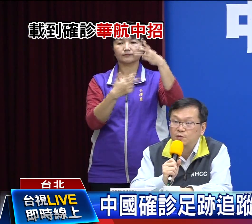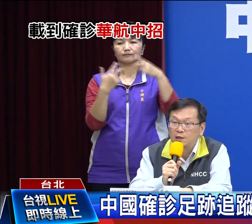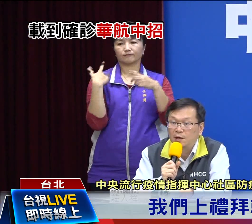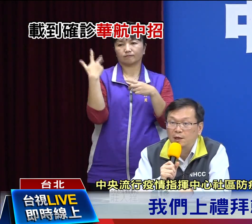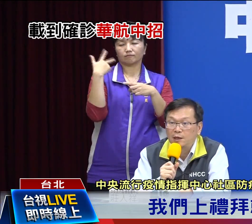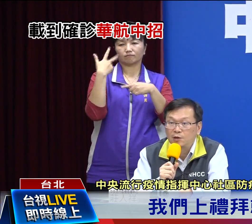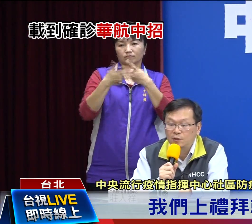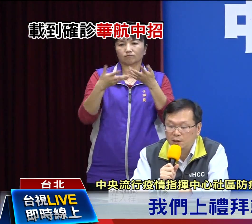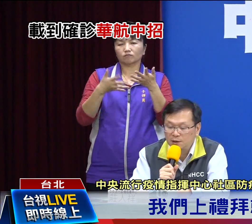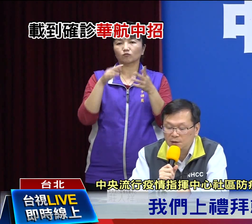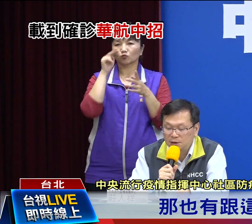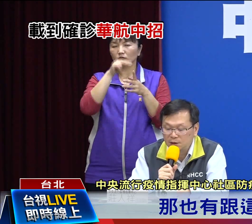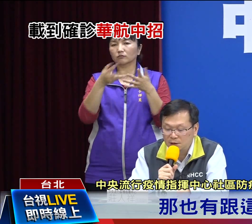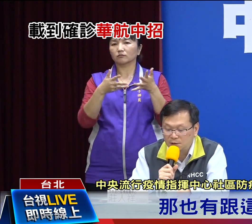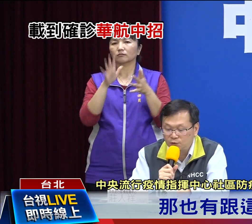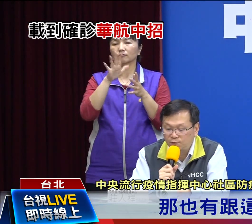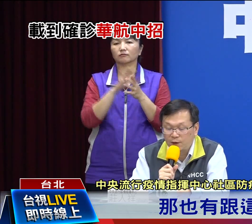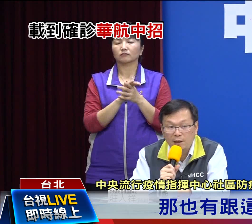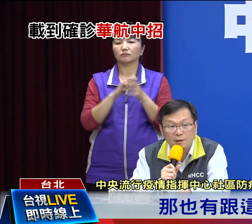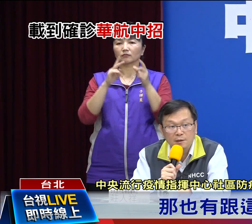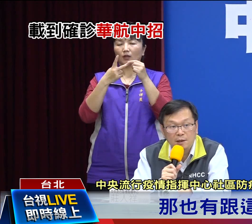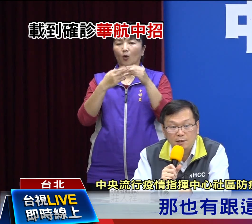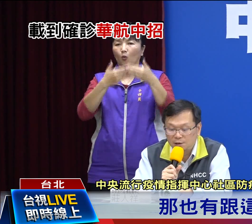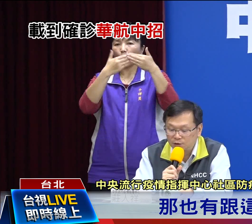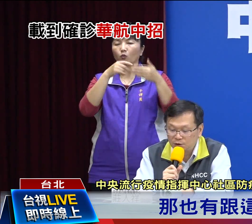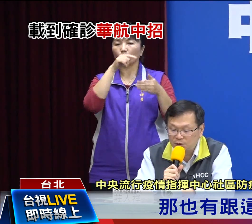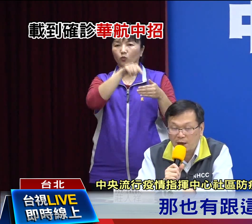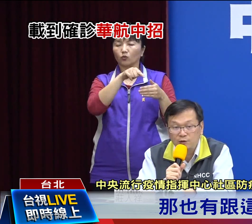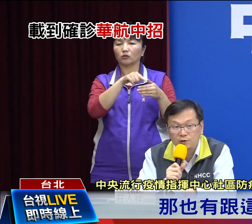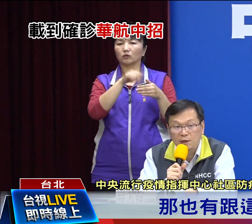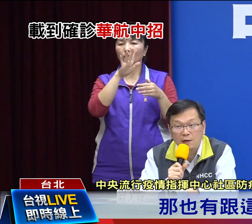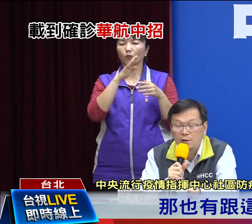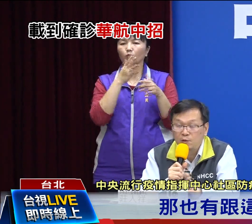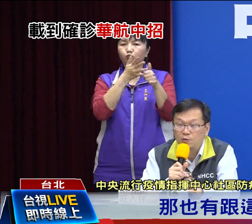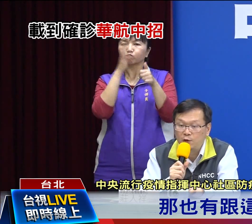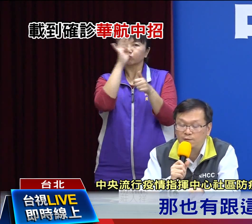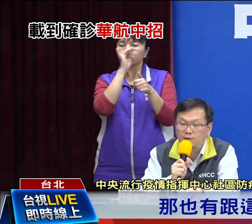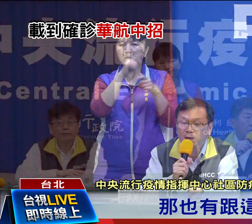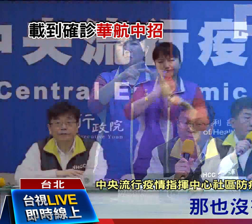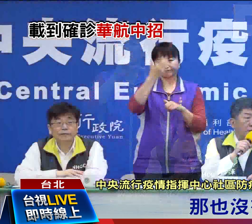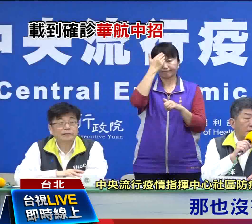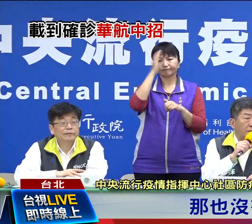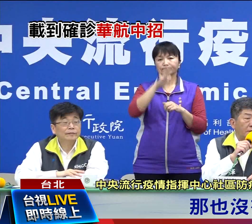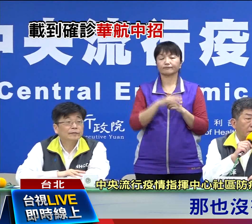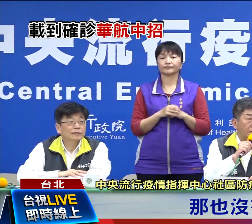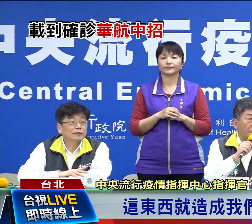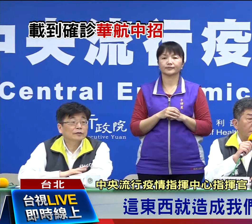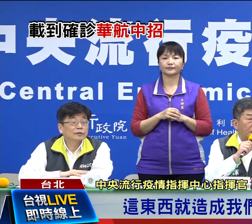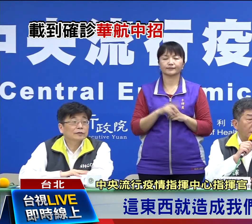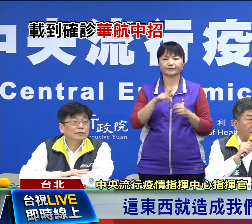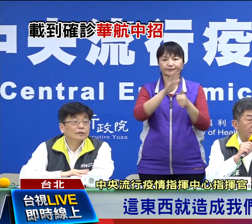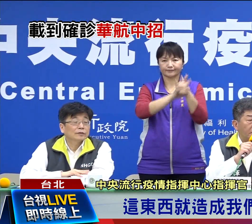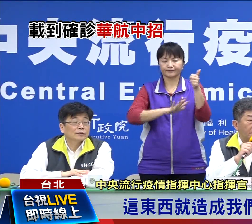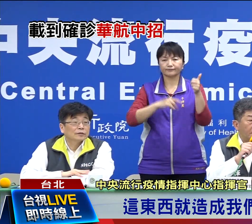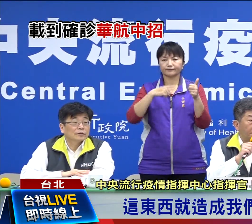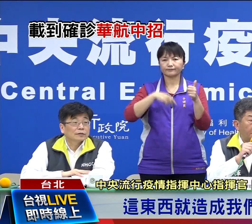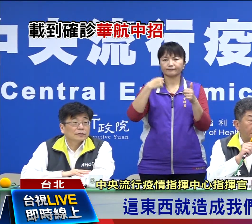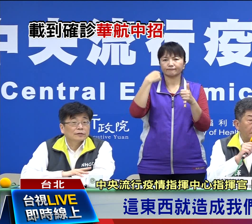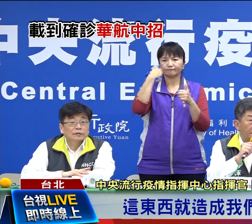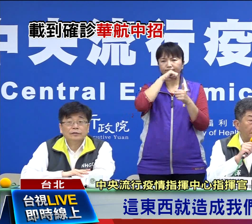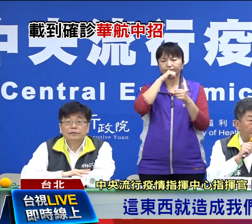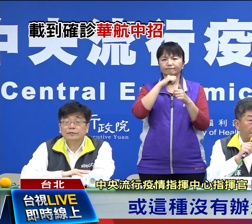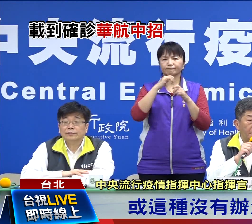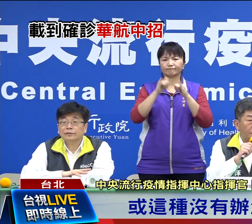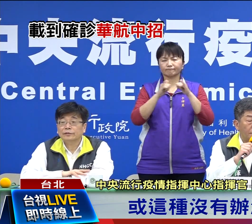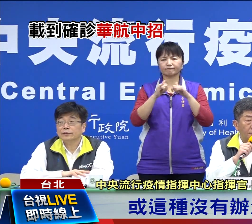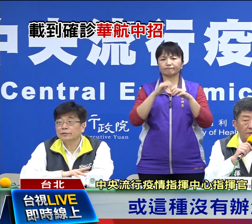拜就有注意到了，那也有跟这个陆方就是查询，他也没有回复了。 这东西就造成我们这样的一个社会成本，